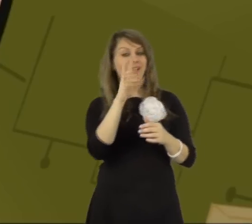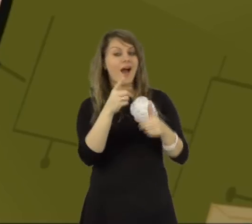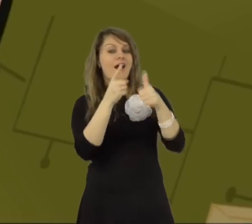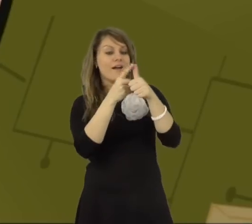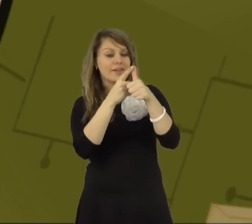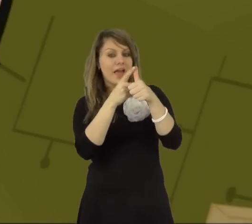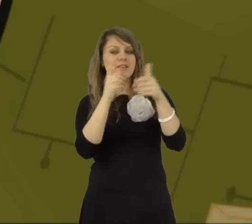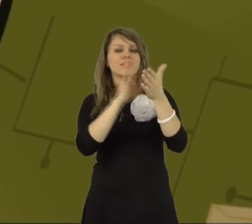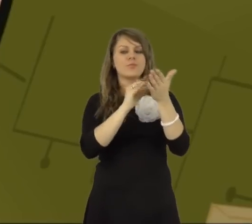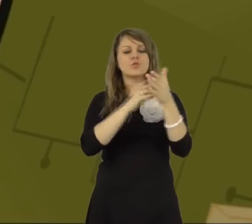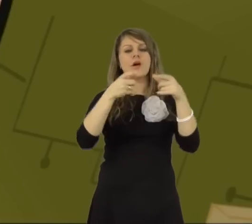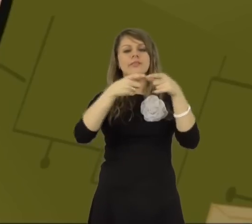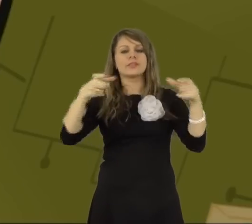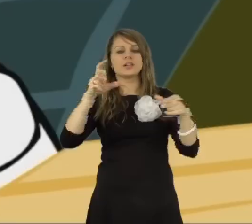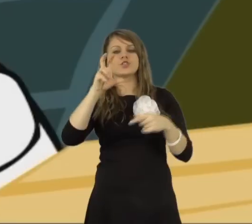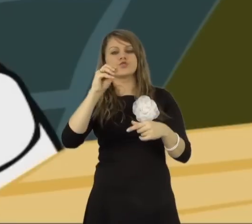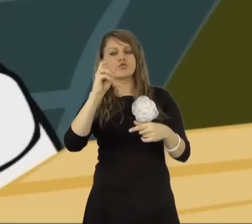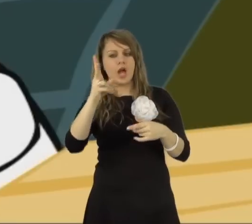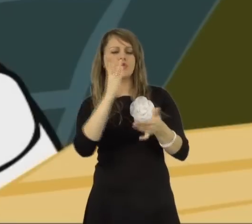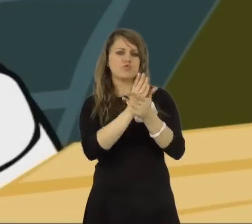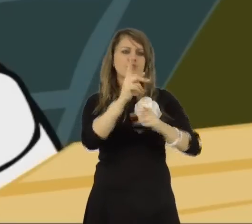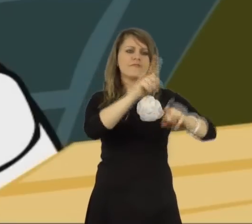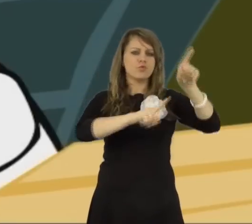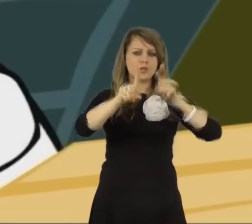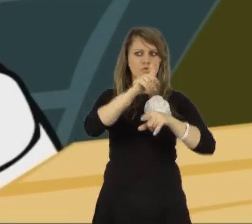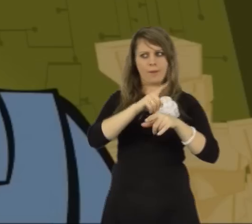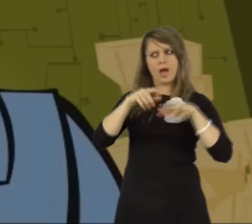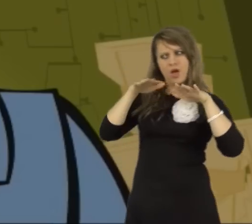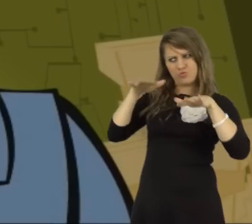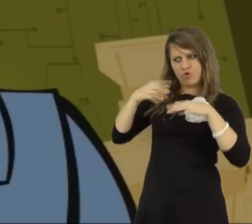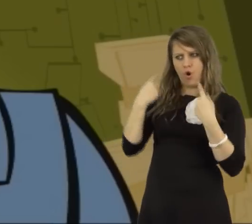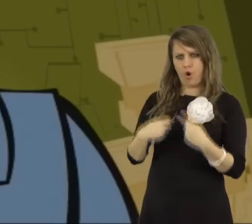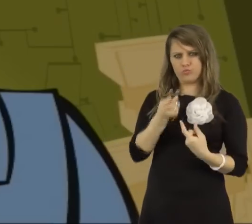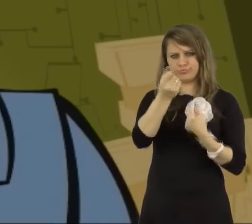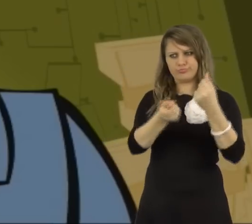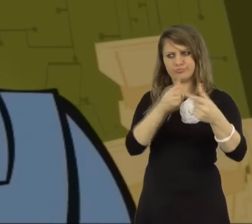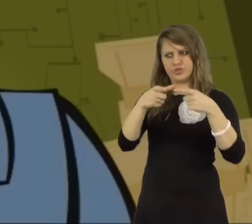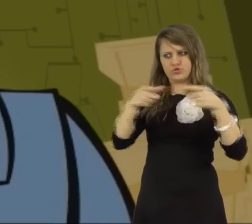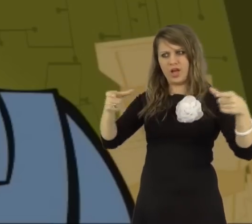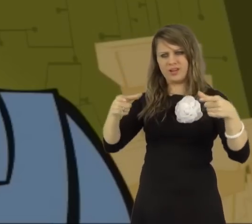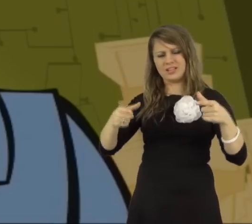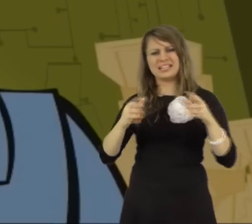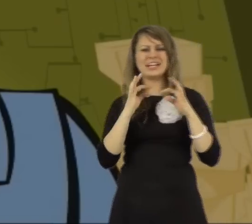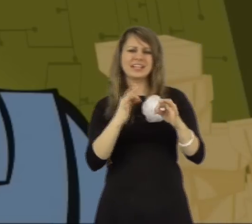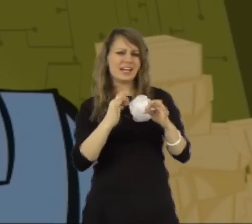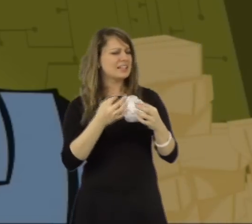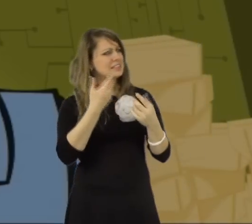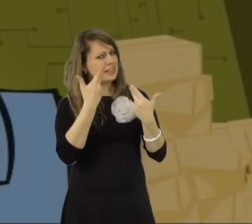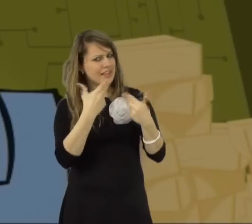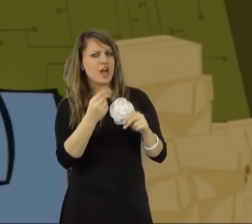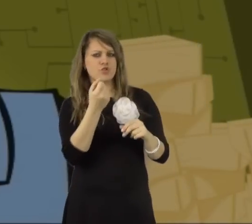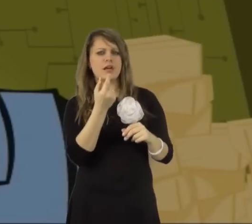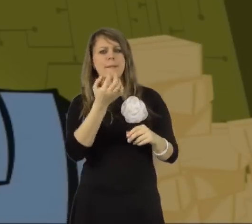jest czek i o nim już rozmawialiśmy. I dużo osób płaci czekami? W chwili obecnej coraz mniej. Rozwijają się